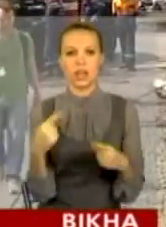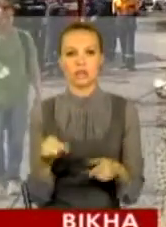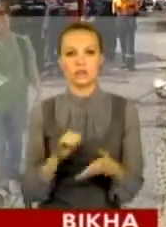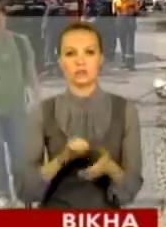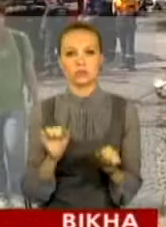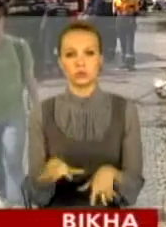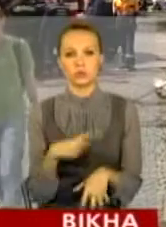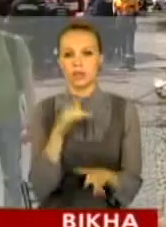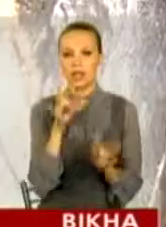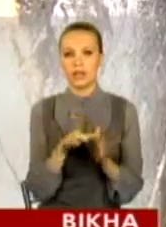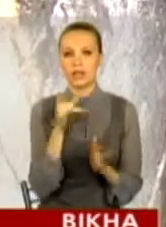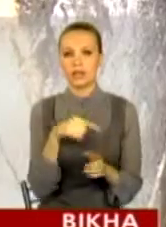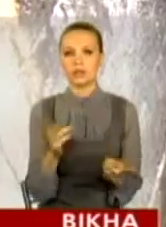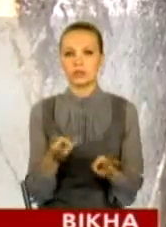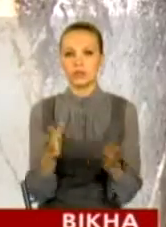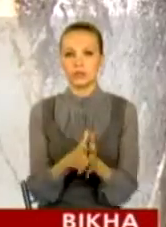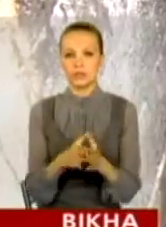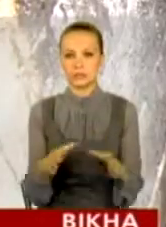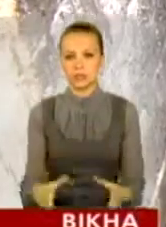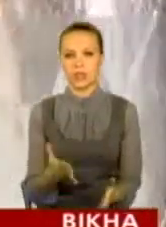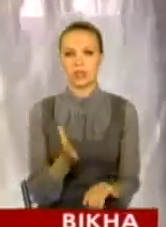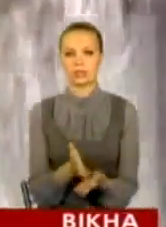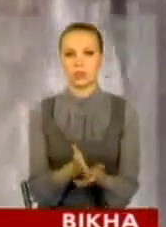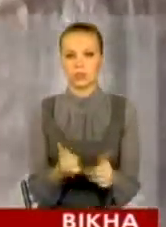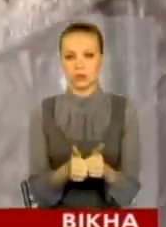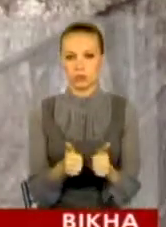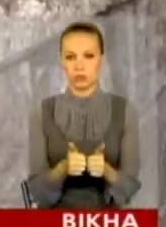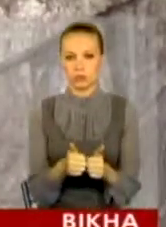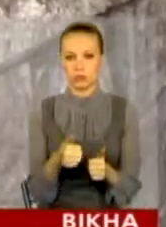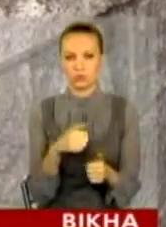працівник «Київенерго», зайнялося сміття, яке знаходилося поза ядкою.